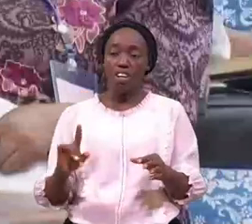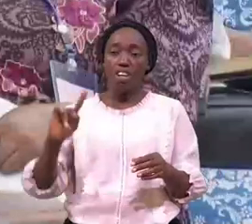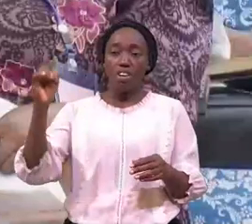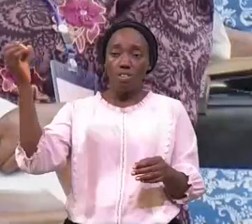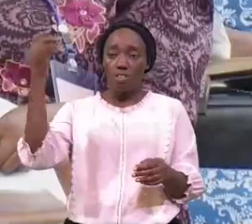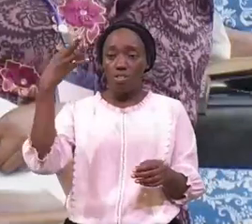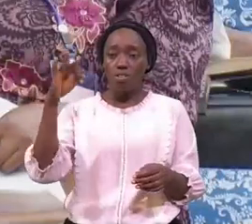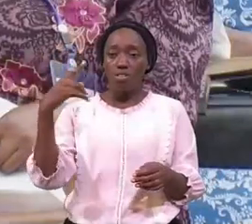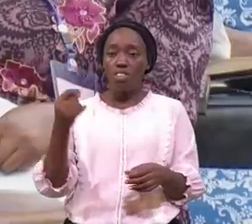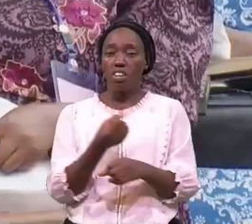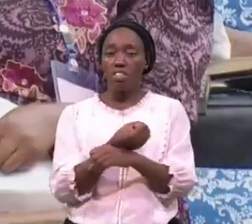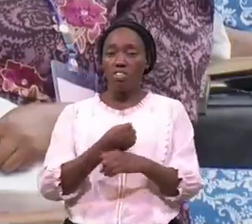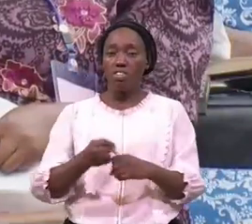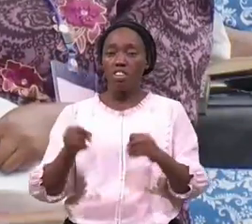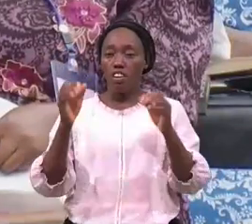L'évangile du Sauveur.